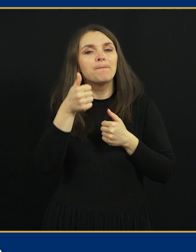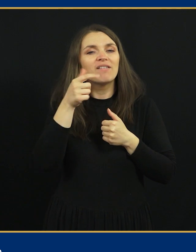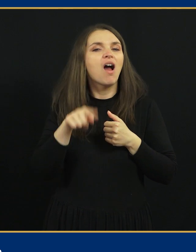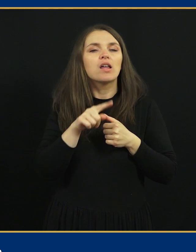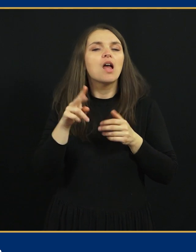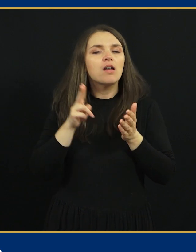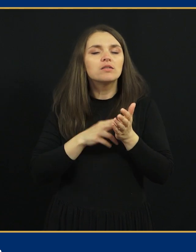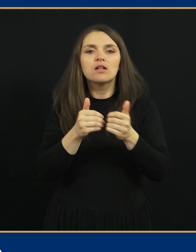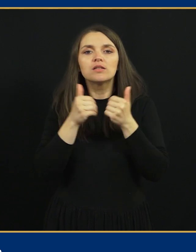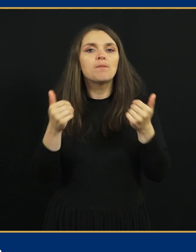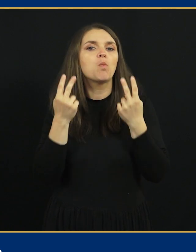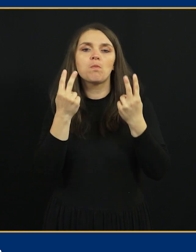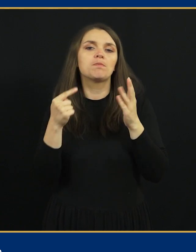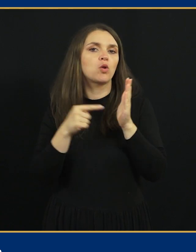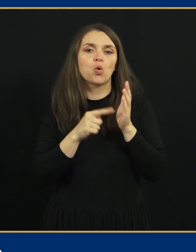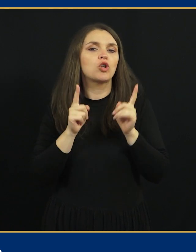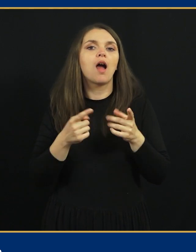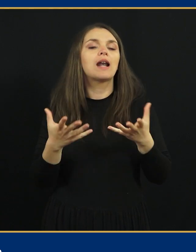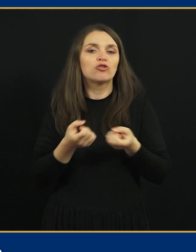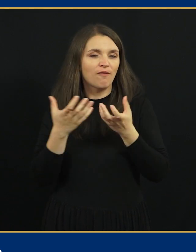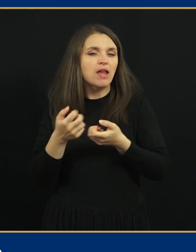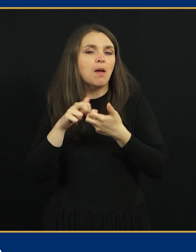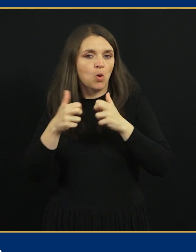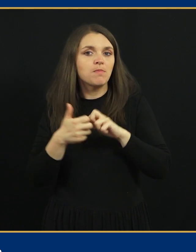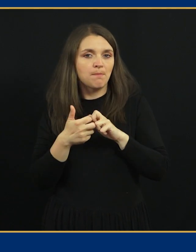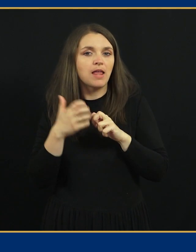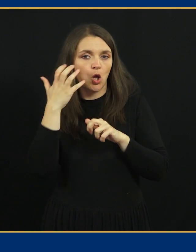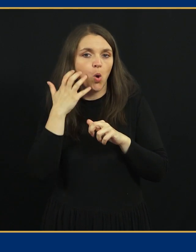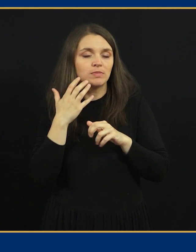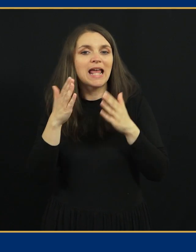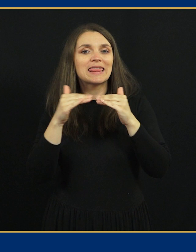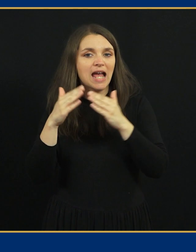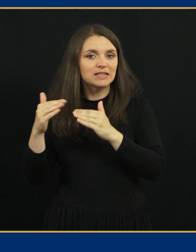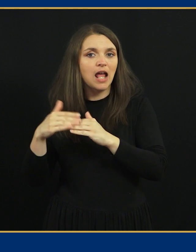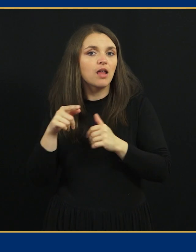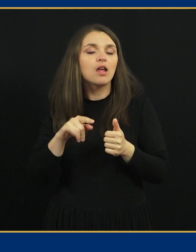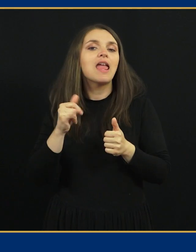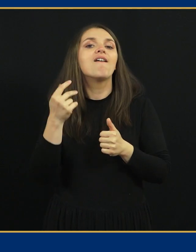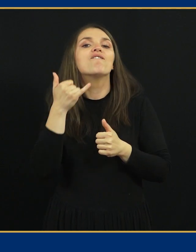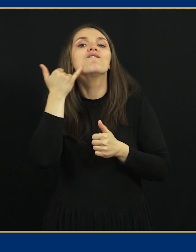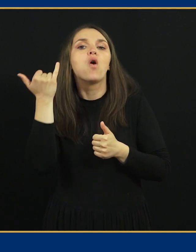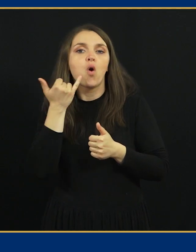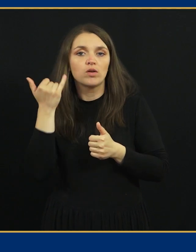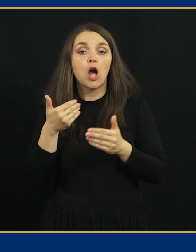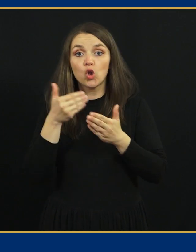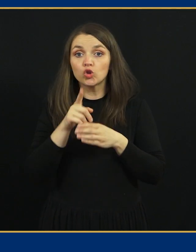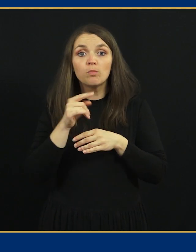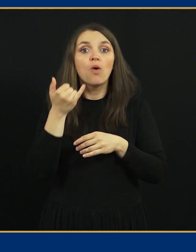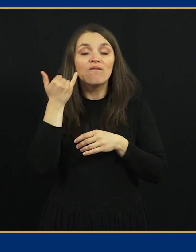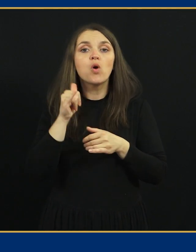Zame osebno prva in res izjemno pomembna točka reševanja problematike romskih naselij je